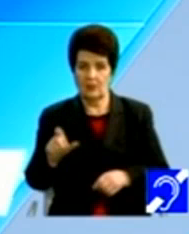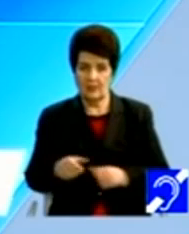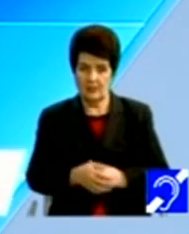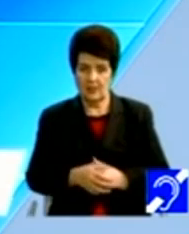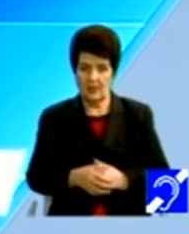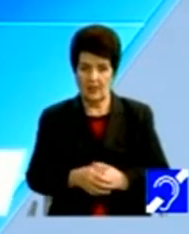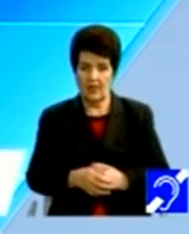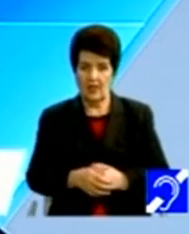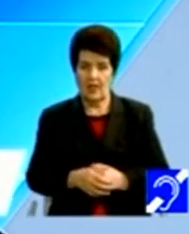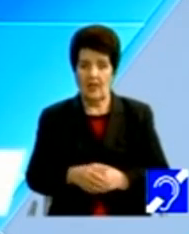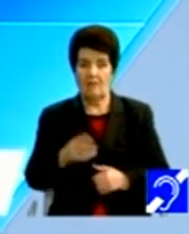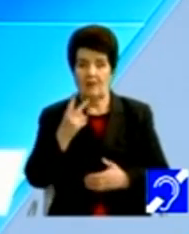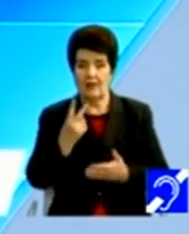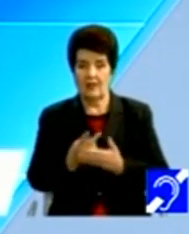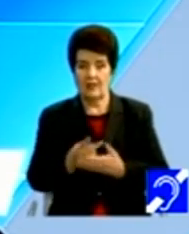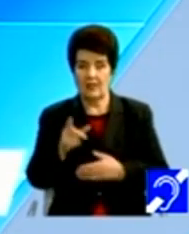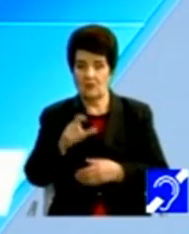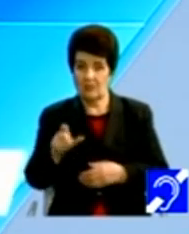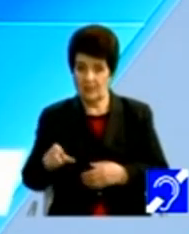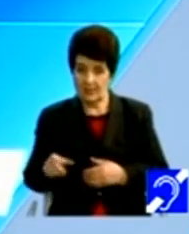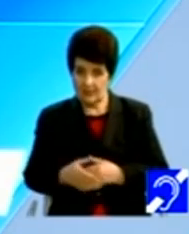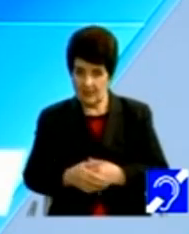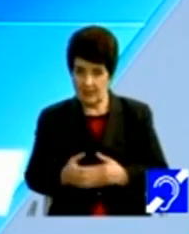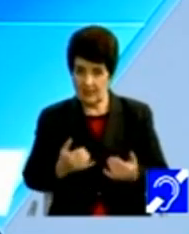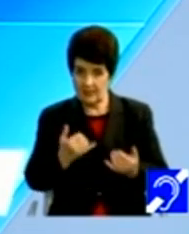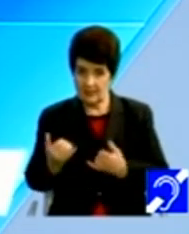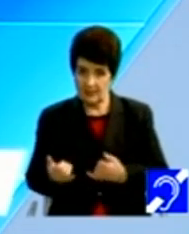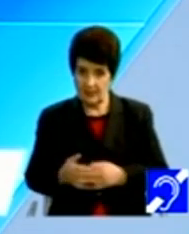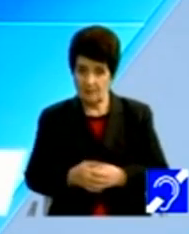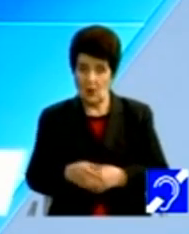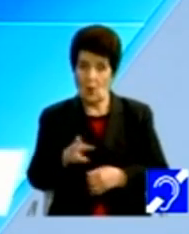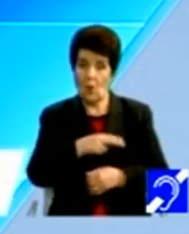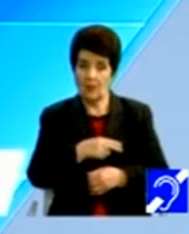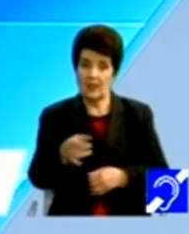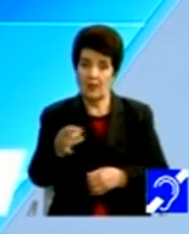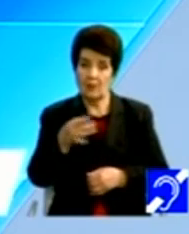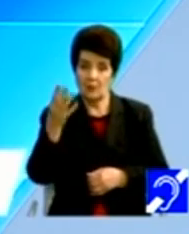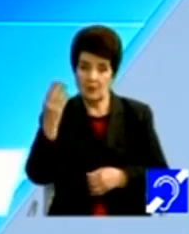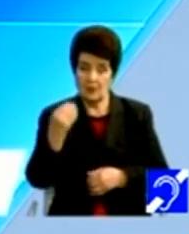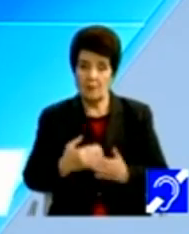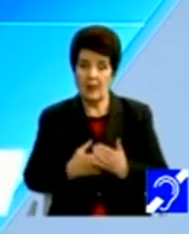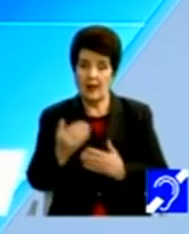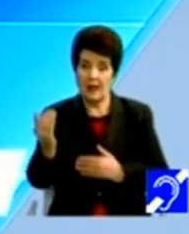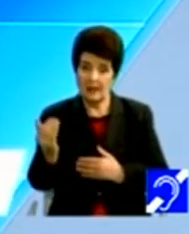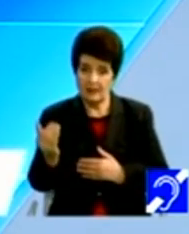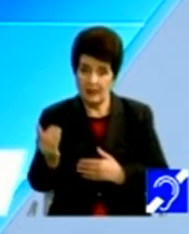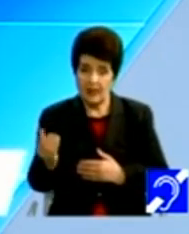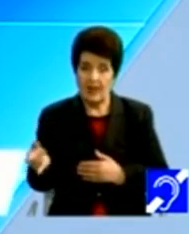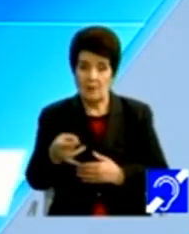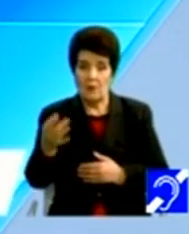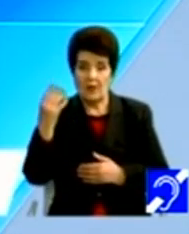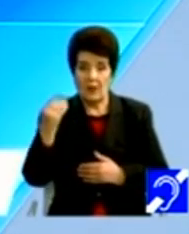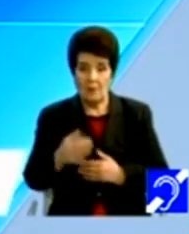dau numele, fiindcă cetățeanul trebuie să merite să obține. Da. Ordinul Republicii este cel mai înalt ordin în